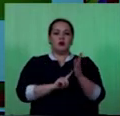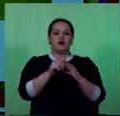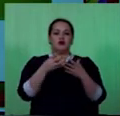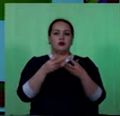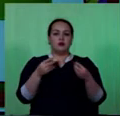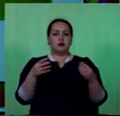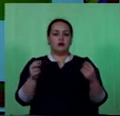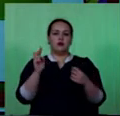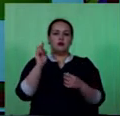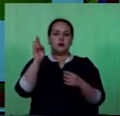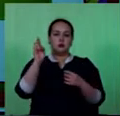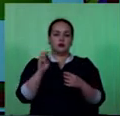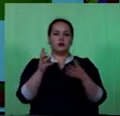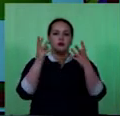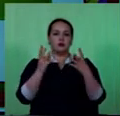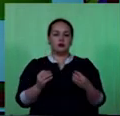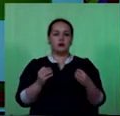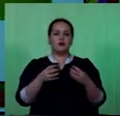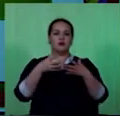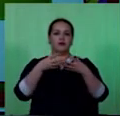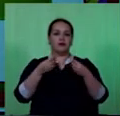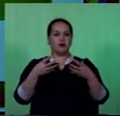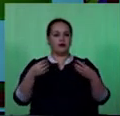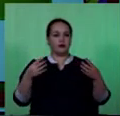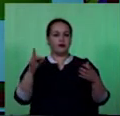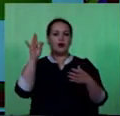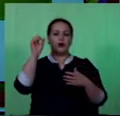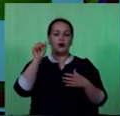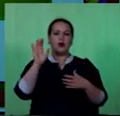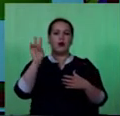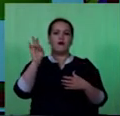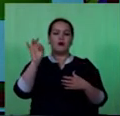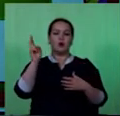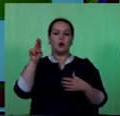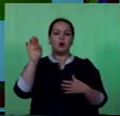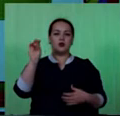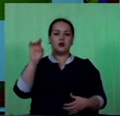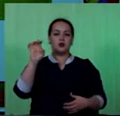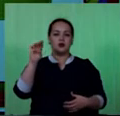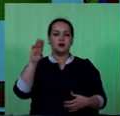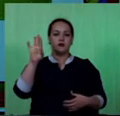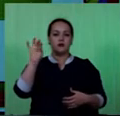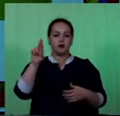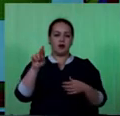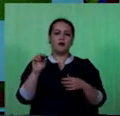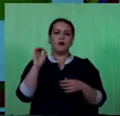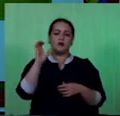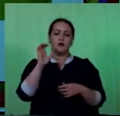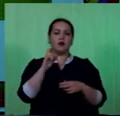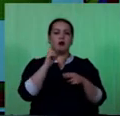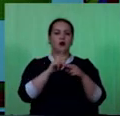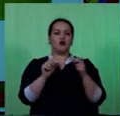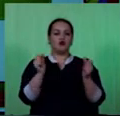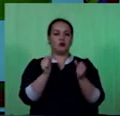б день весеннего равноденствия c день окончания зимы